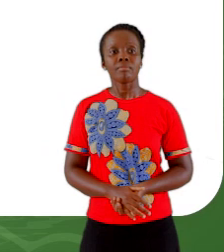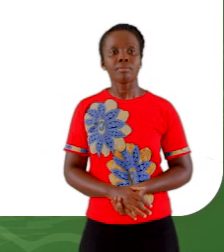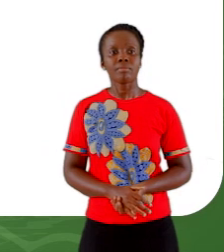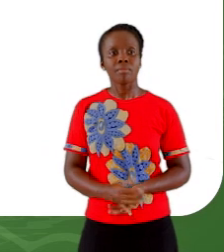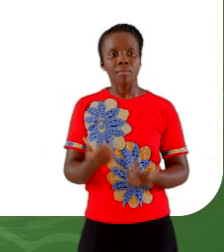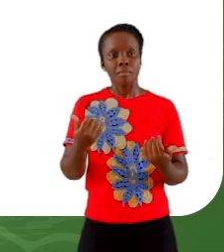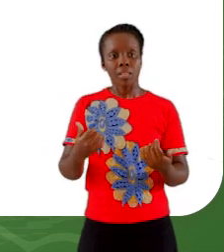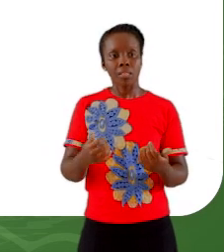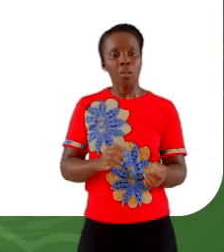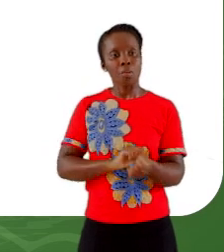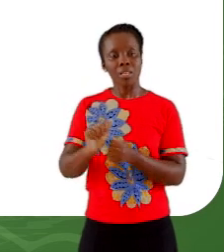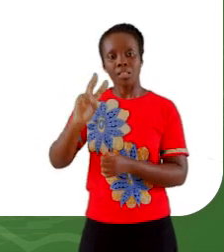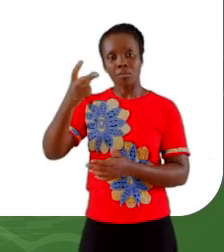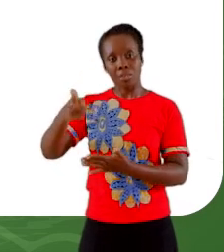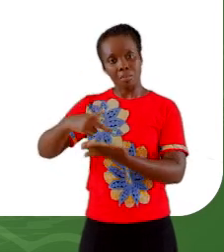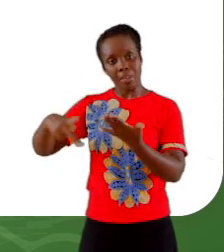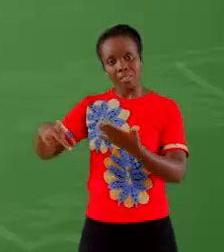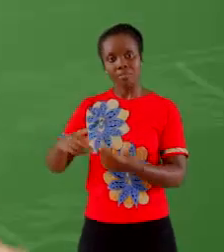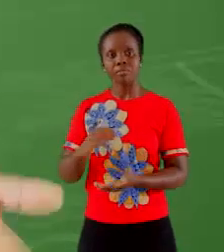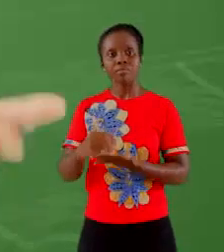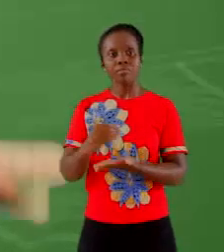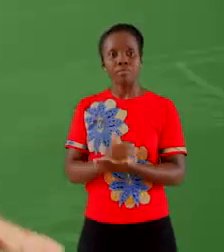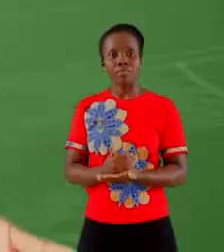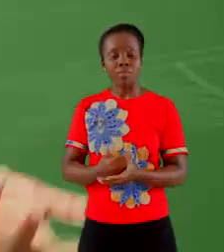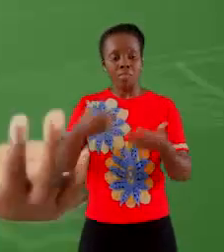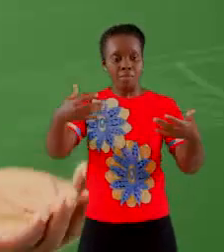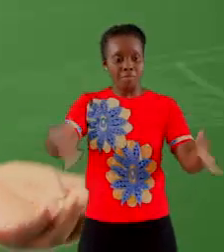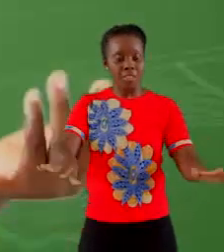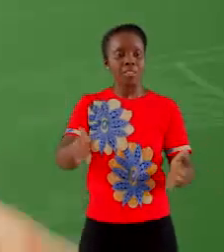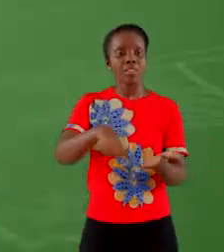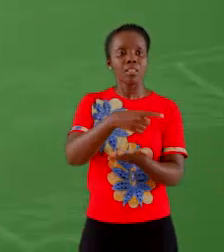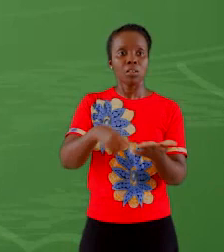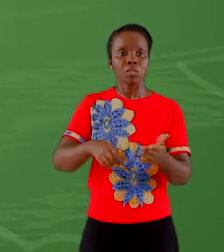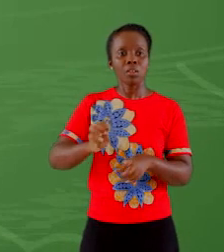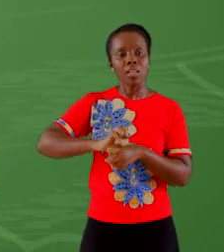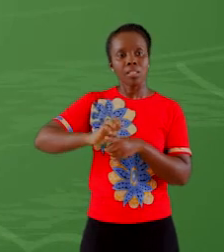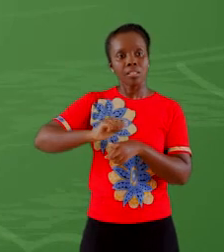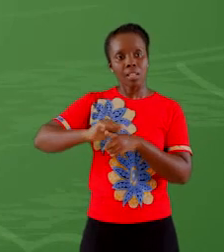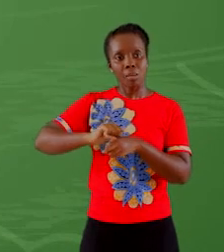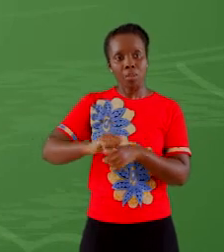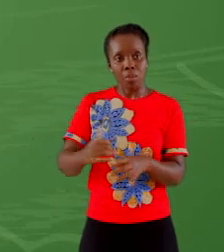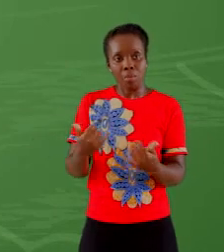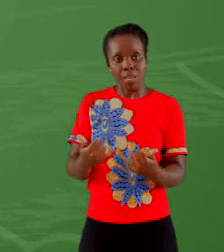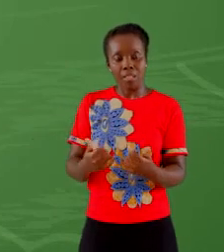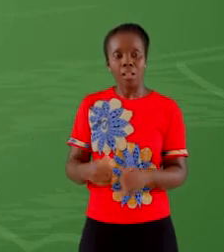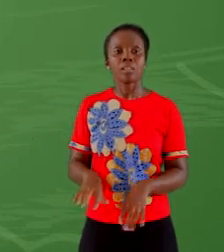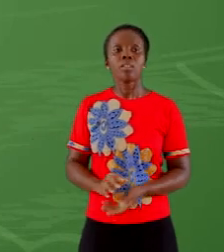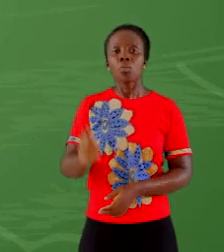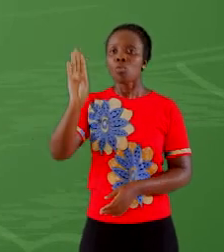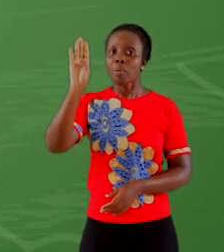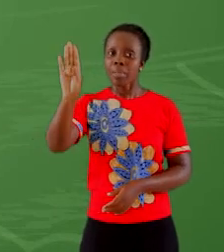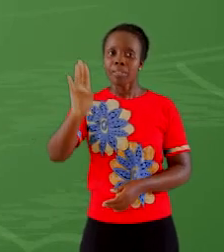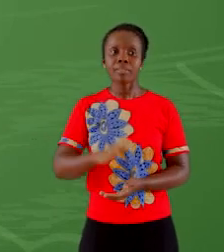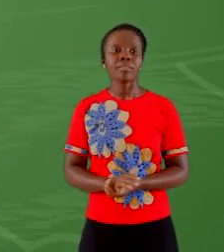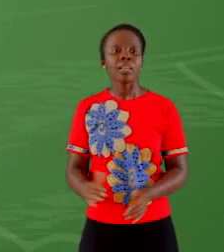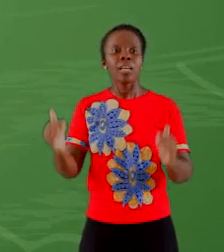Nous passons à la deuxième partie. Après la correction de l'exercice d'application, nous allons passer au grand B. Grand